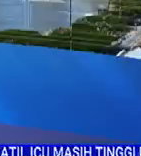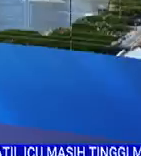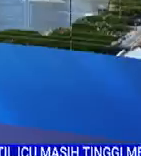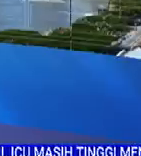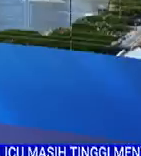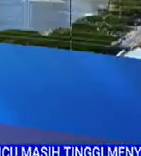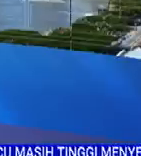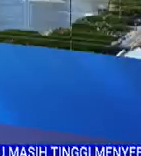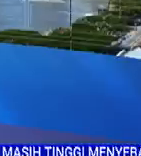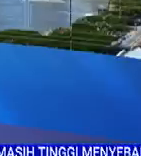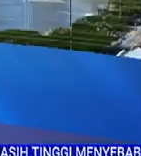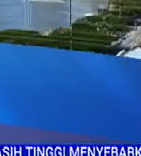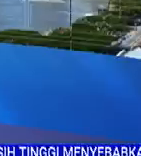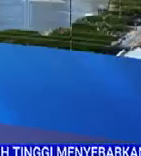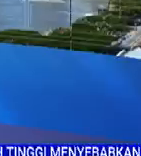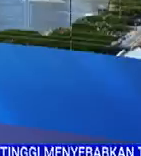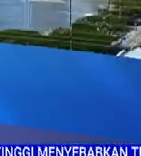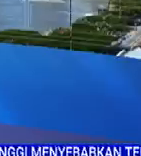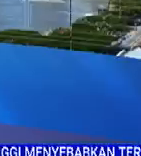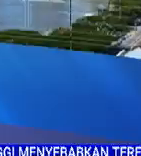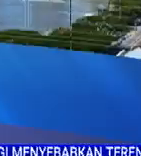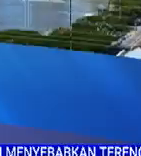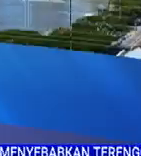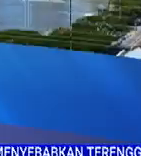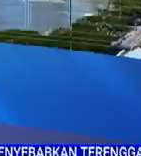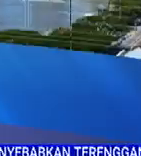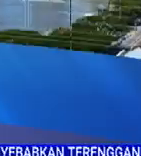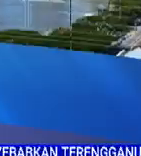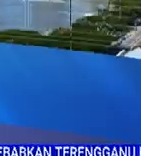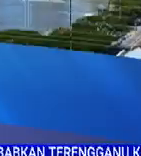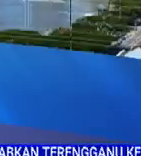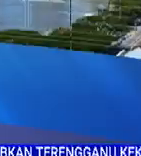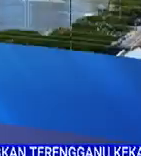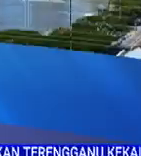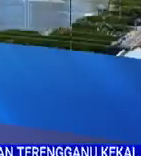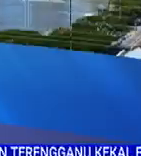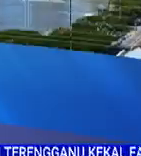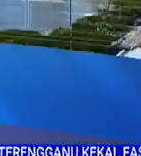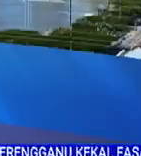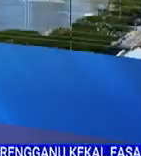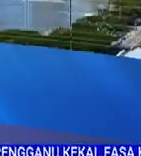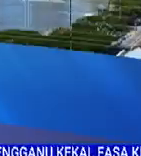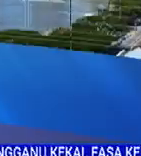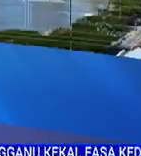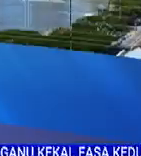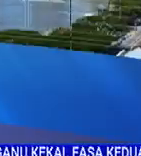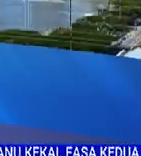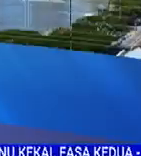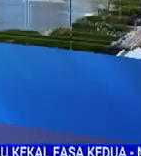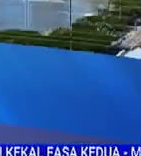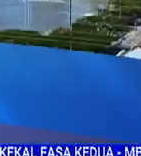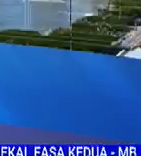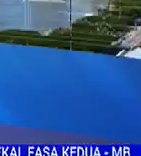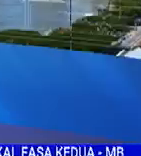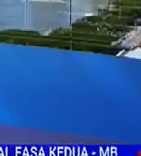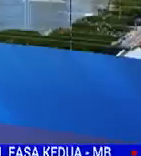Ahmad Fauzi berkata pembukaan pkrc kedua di stadium tertutup yang bermula semalam disebabkan pertambahan kes positif